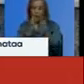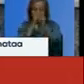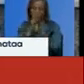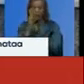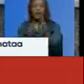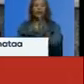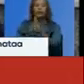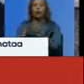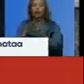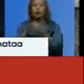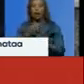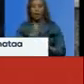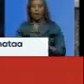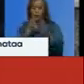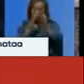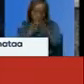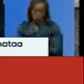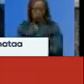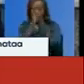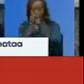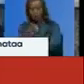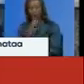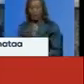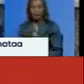ተወካዮች ምክር ቤት አባላት፣ ክቡራትና ክቡራን፣